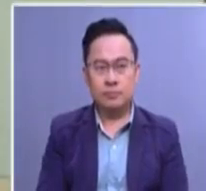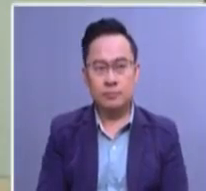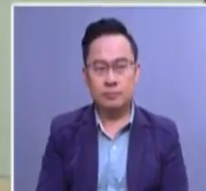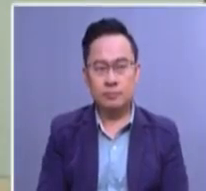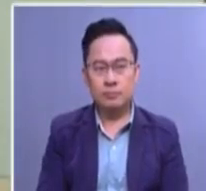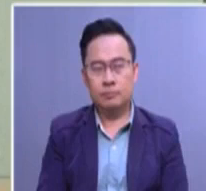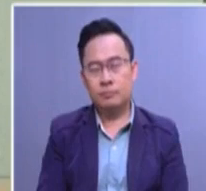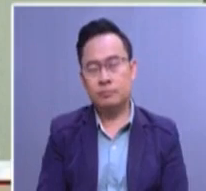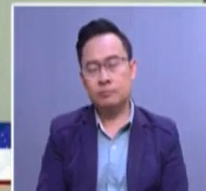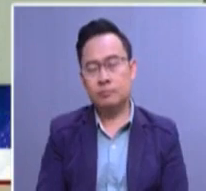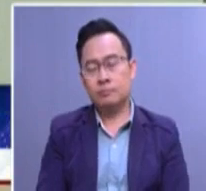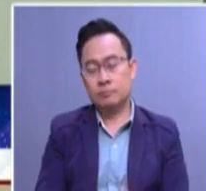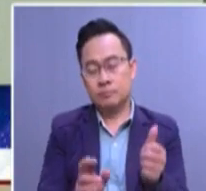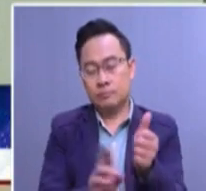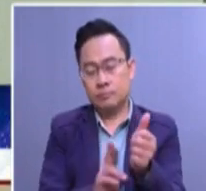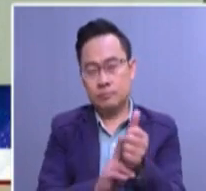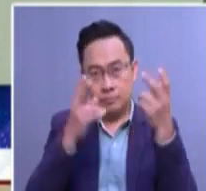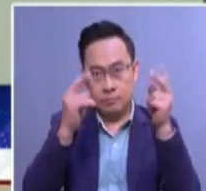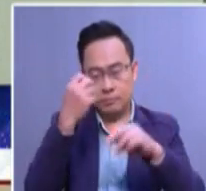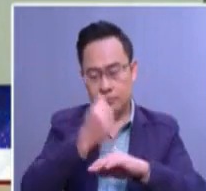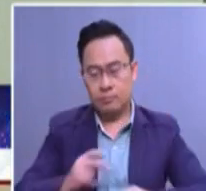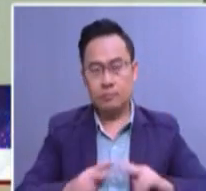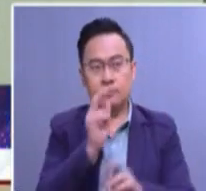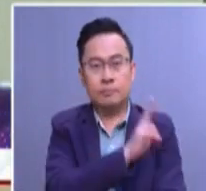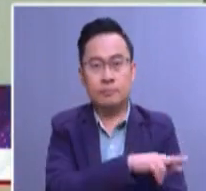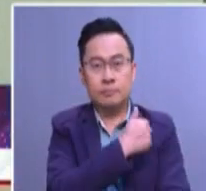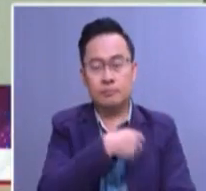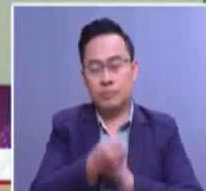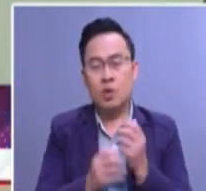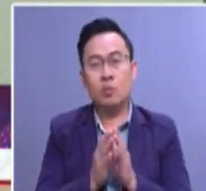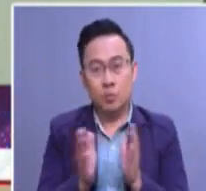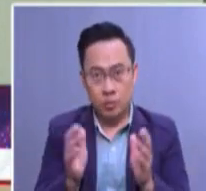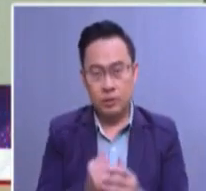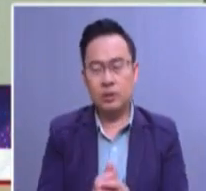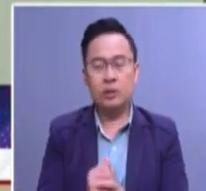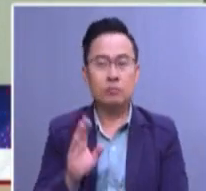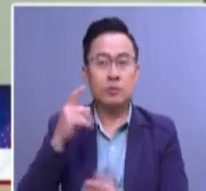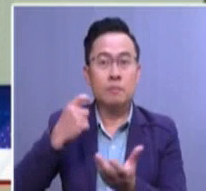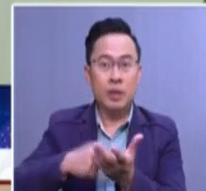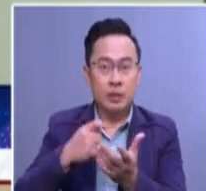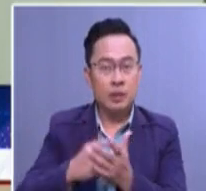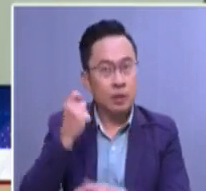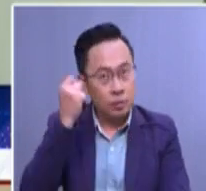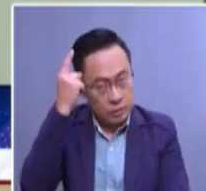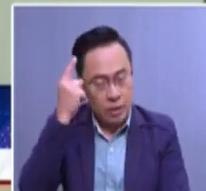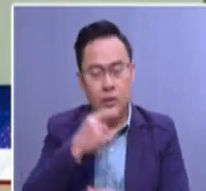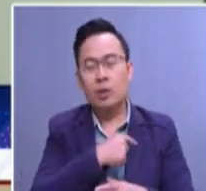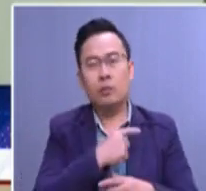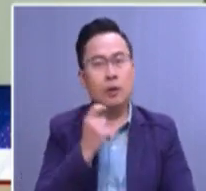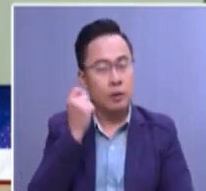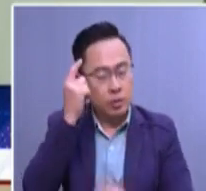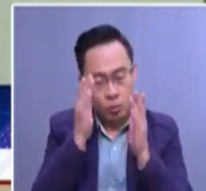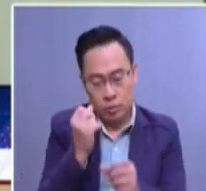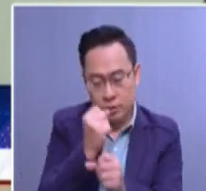ครับก็คือท่านได้มีความรู้สึกร่วมแล้วก็เห็นใจนะครับผู้ปฏิบัติงาน